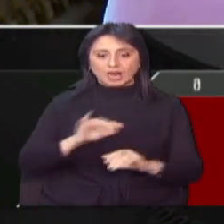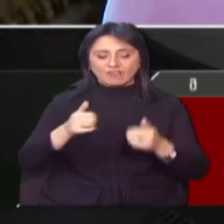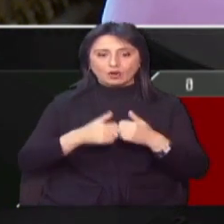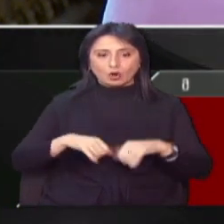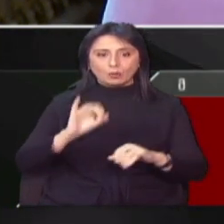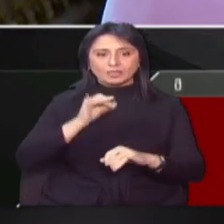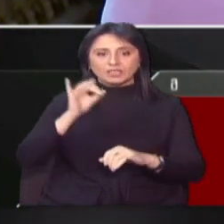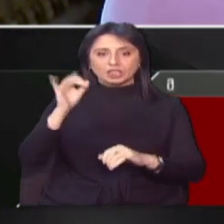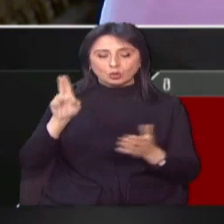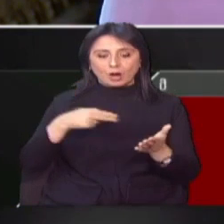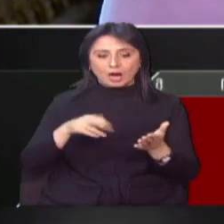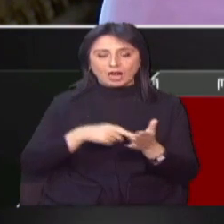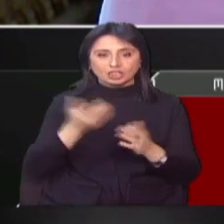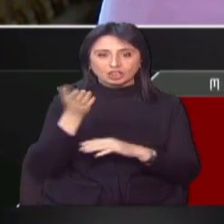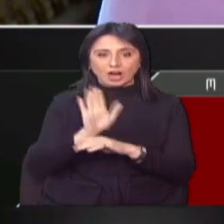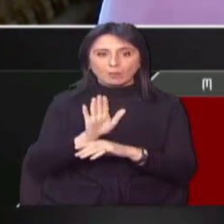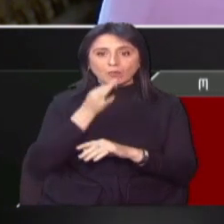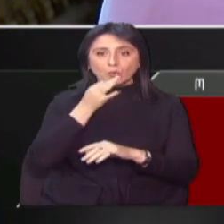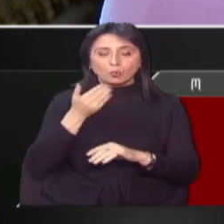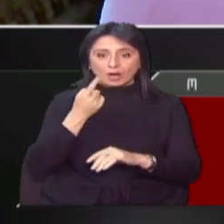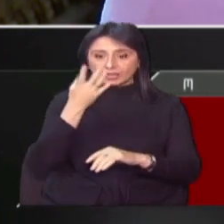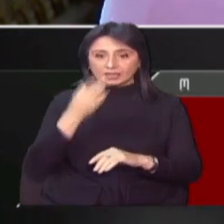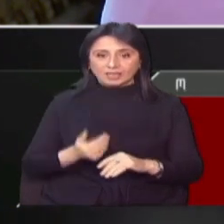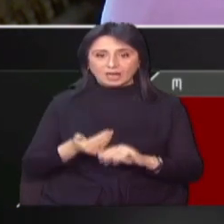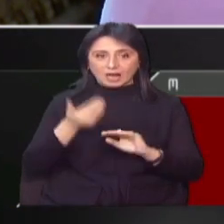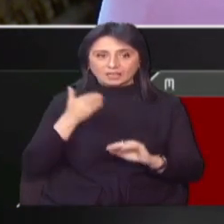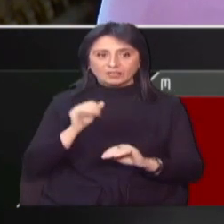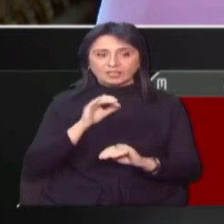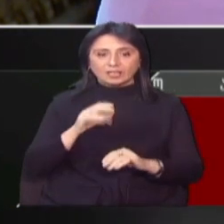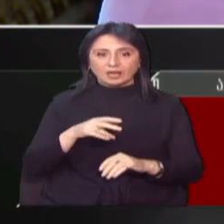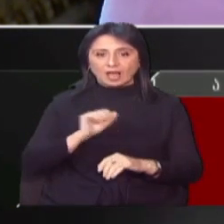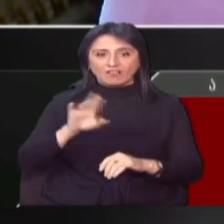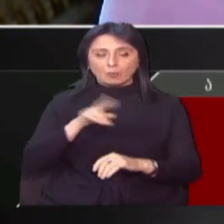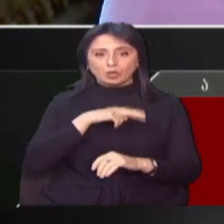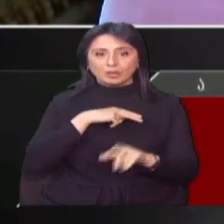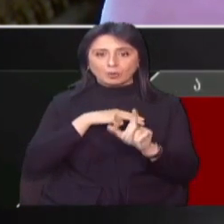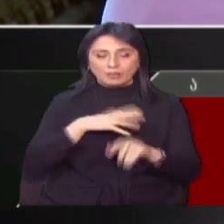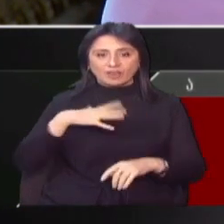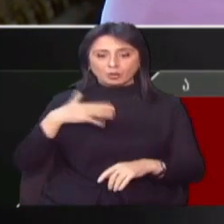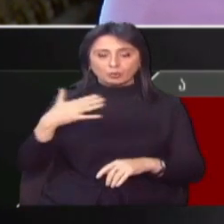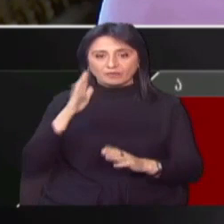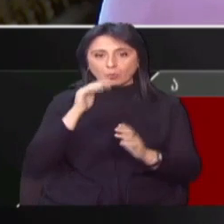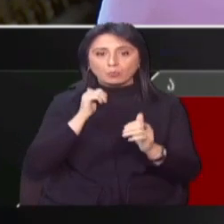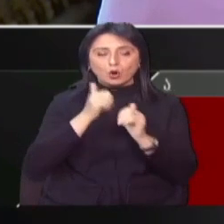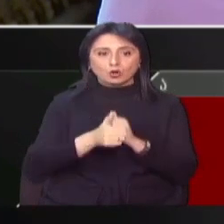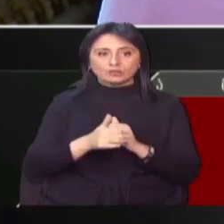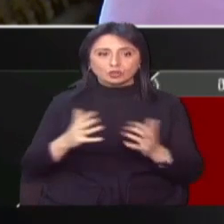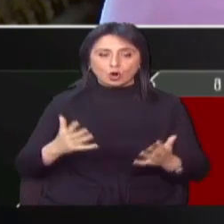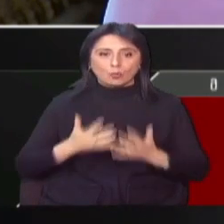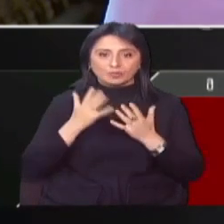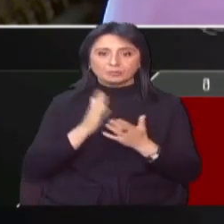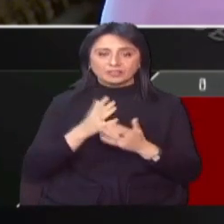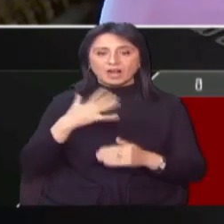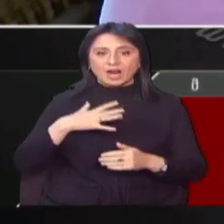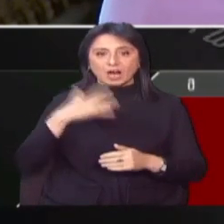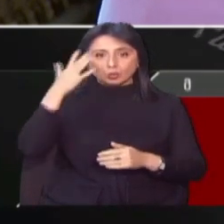Evrokomisiis istoriuli angarishis gamokveqnebamde ertsi dghit adre evropeli diplomatebis da kartuli mkharis prognozebi optimisturia